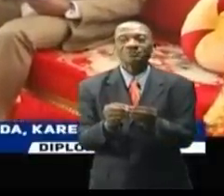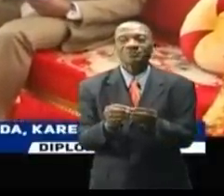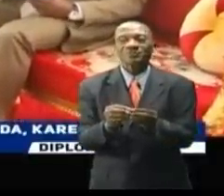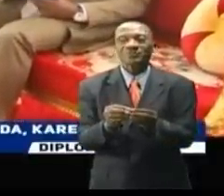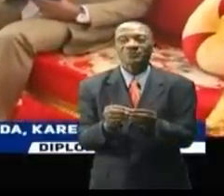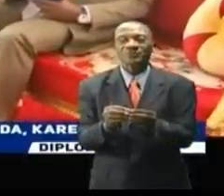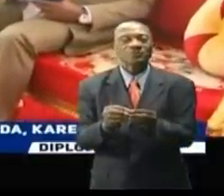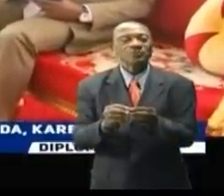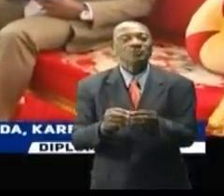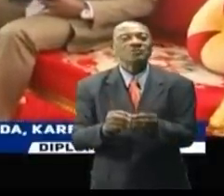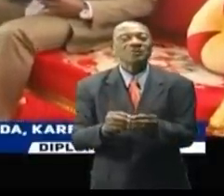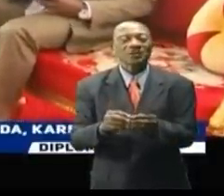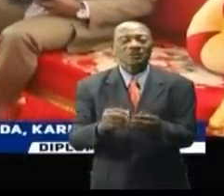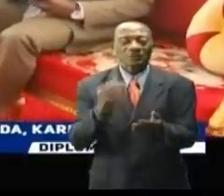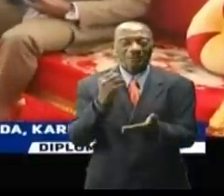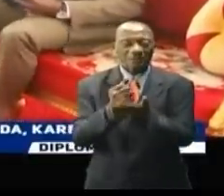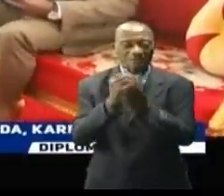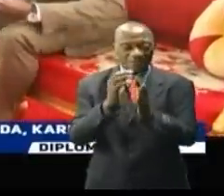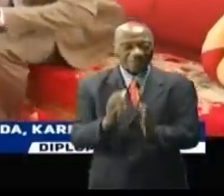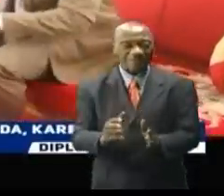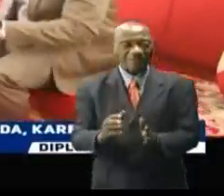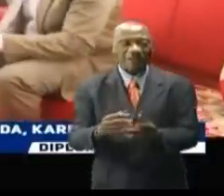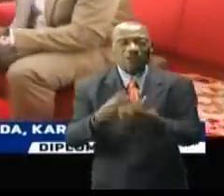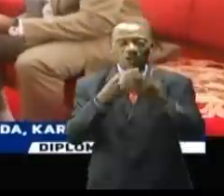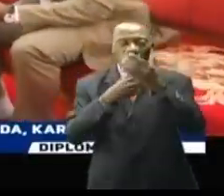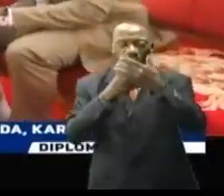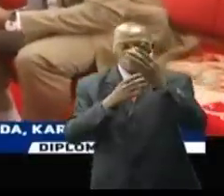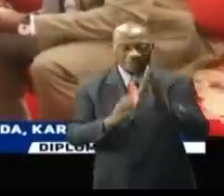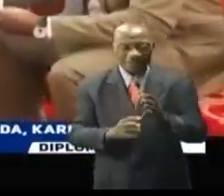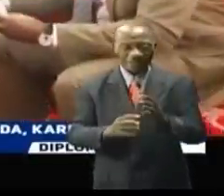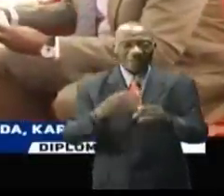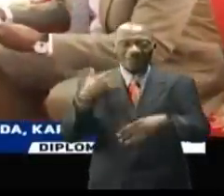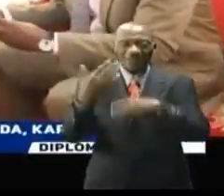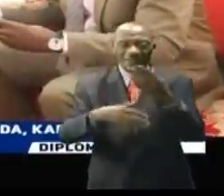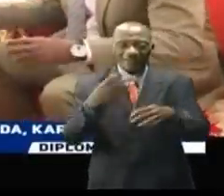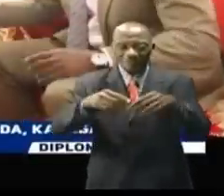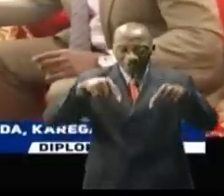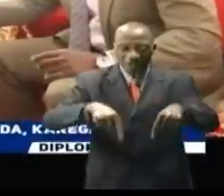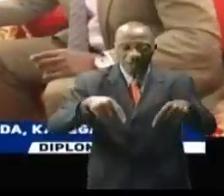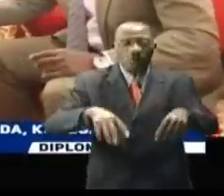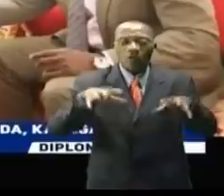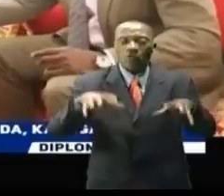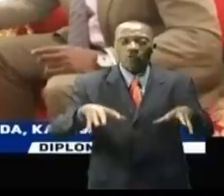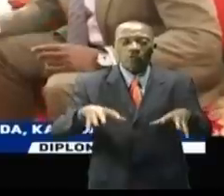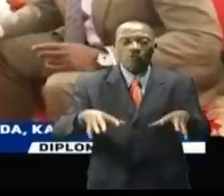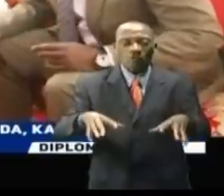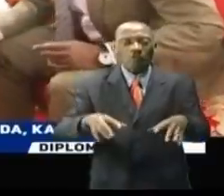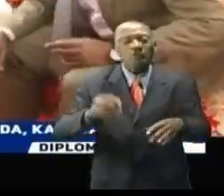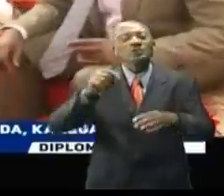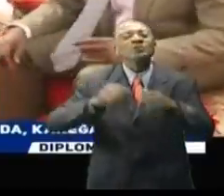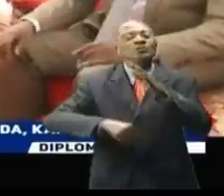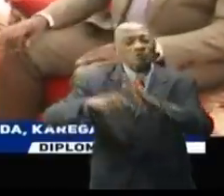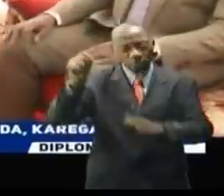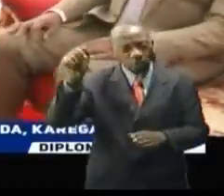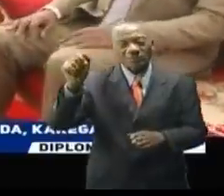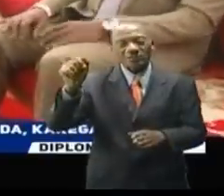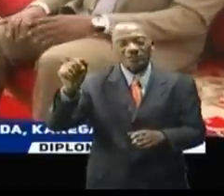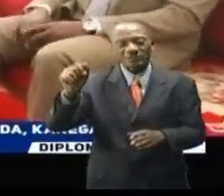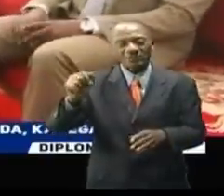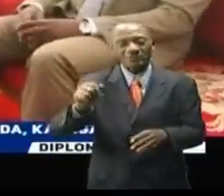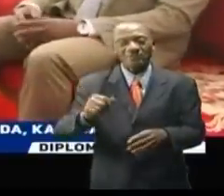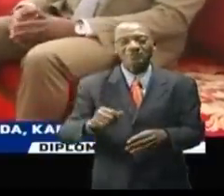vient d'être notifié par Christophe Lutundula Palapenapala, vice-premier ministre, ministre des Affaires étrangères